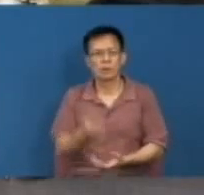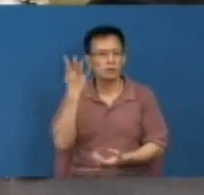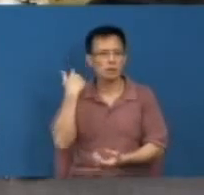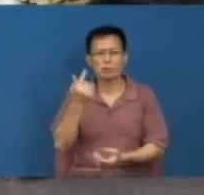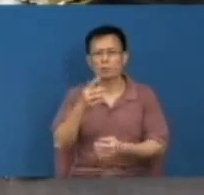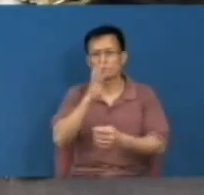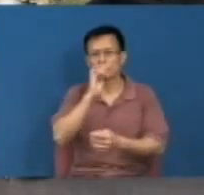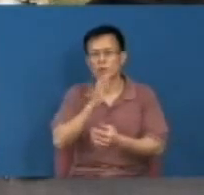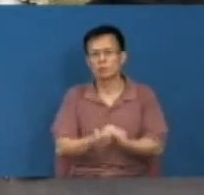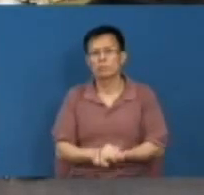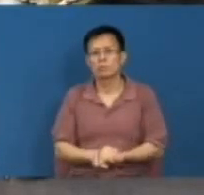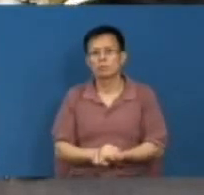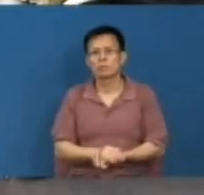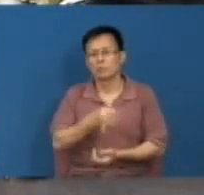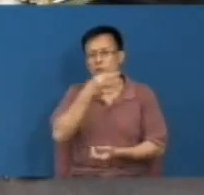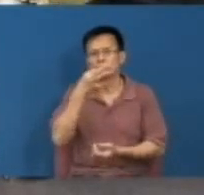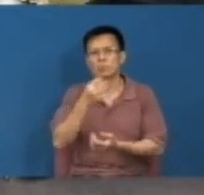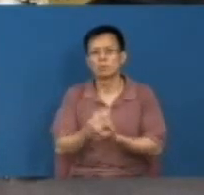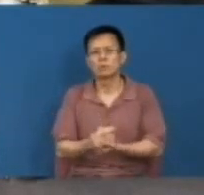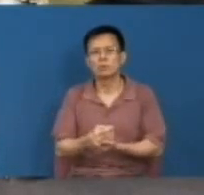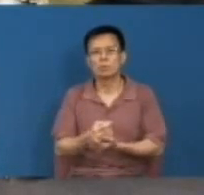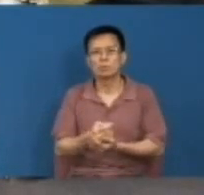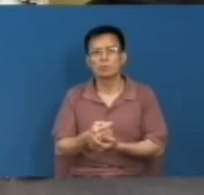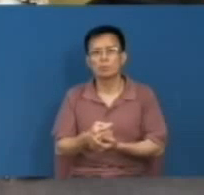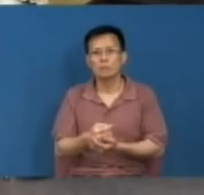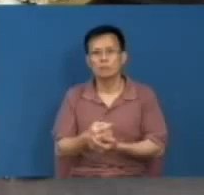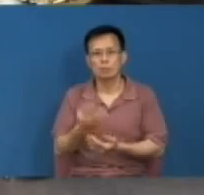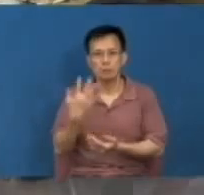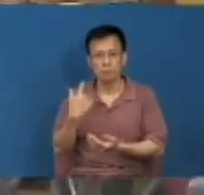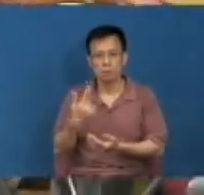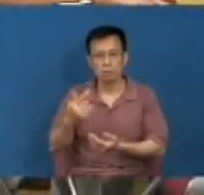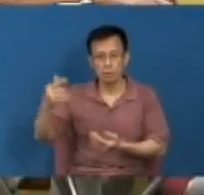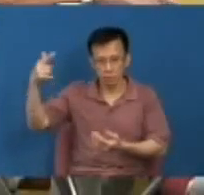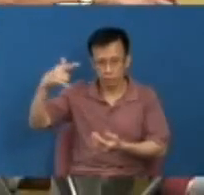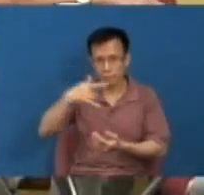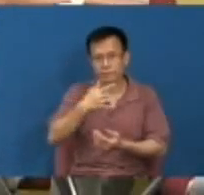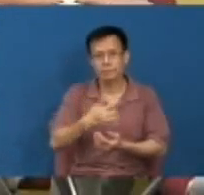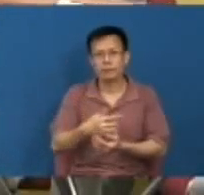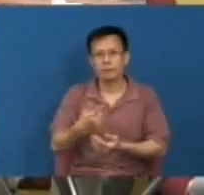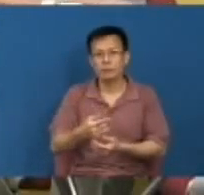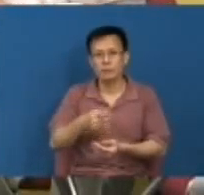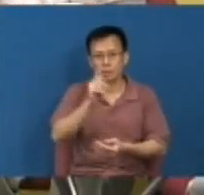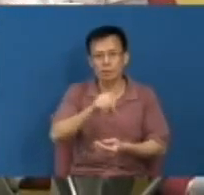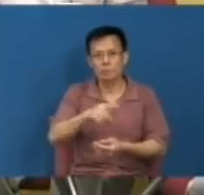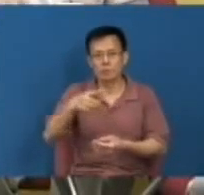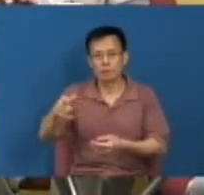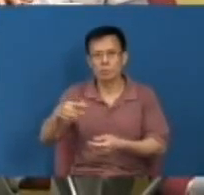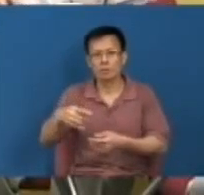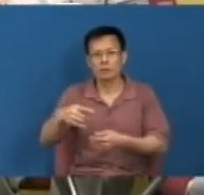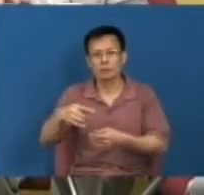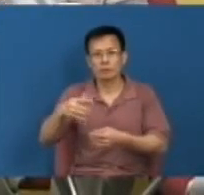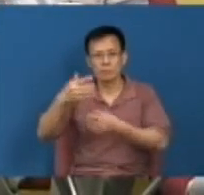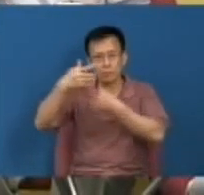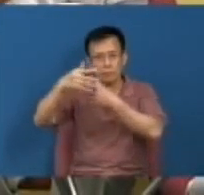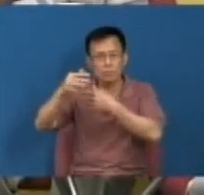我以前嗰啲冇講啦，即係我就係收翻咗嚟。咁就借俾呢個姓張嘅， 擺下嘢咁啦嚇，